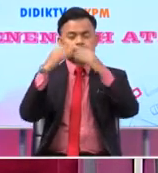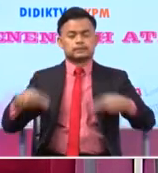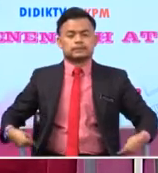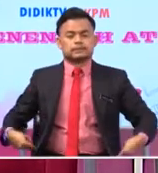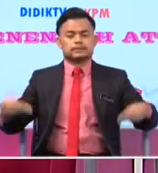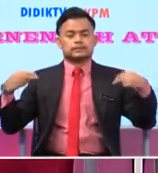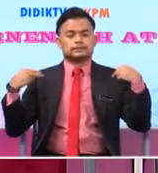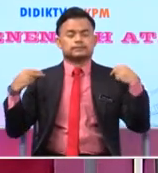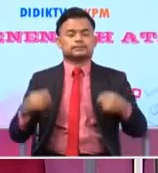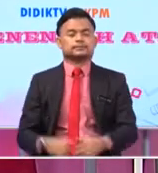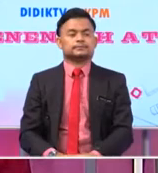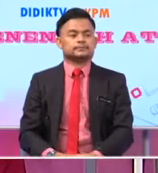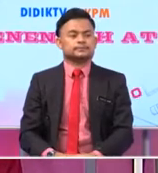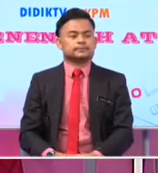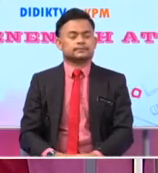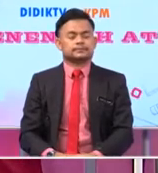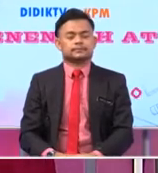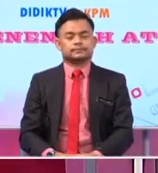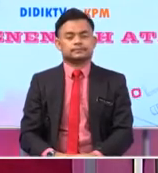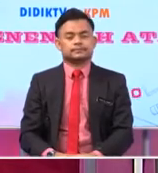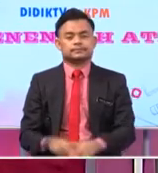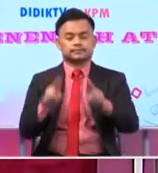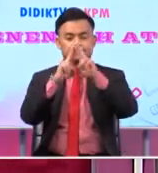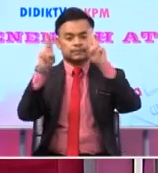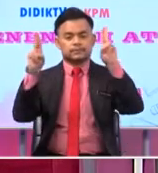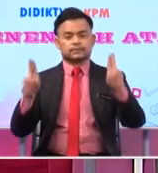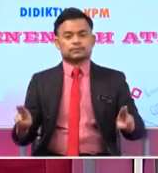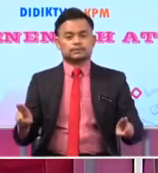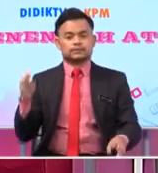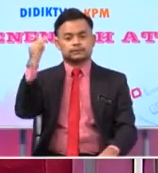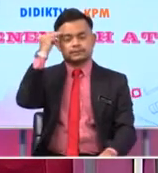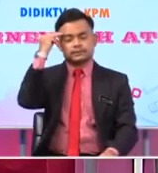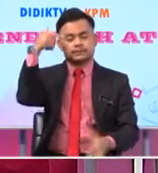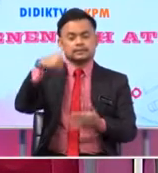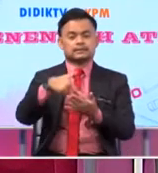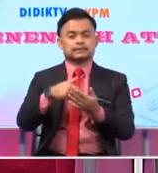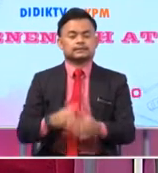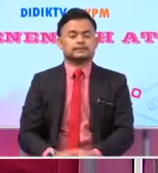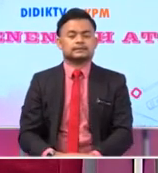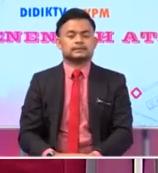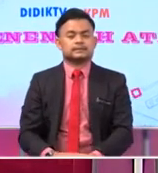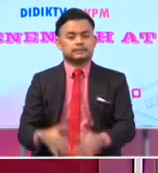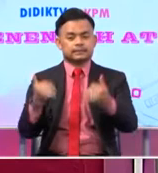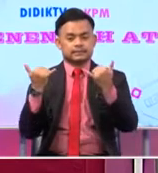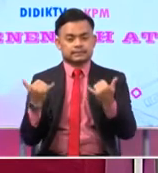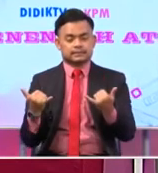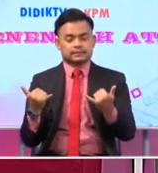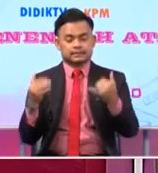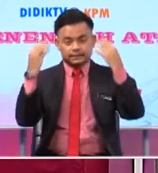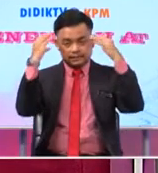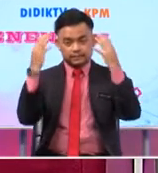hai oke Hah gua ji-min enggak laguiza lagi Oke karaoke guna tunjuk Mira